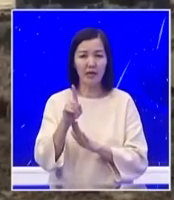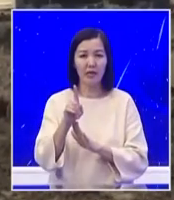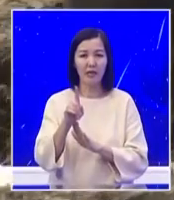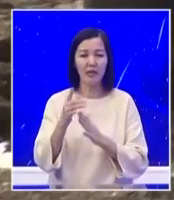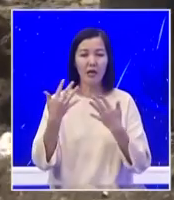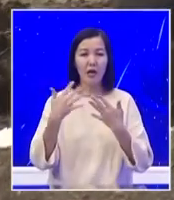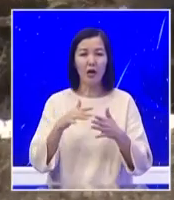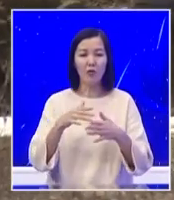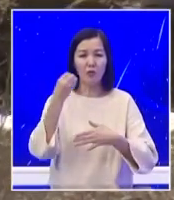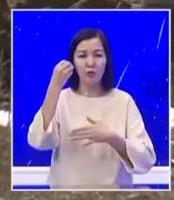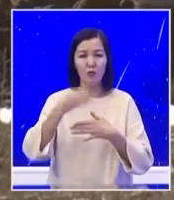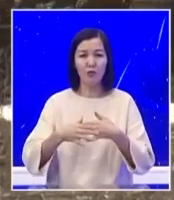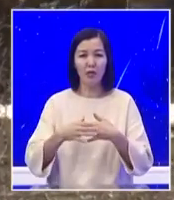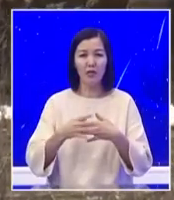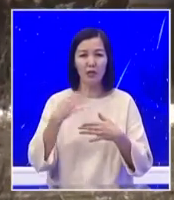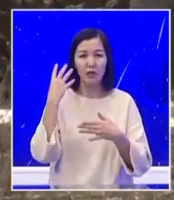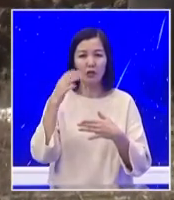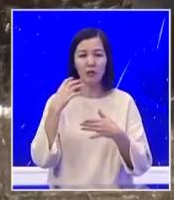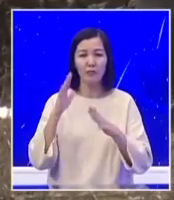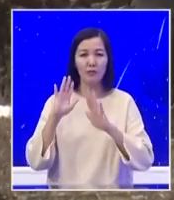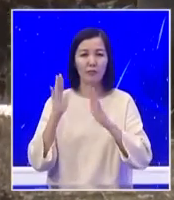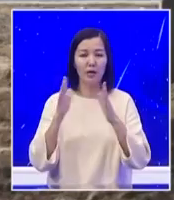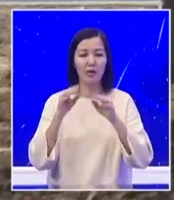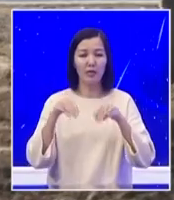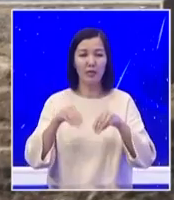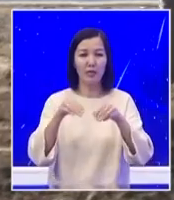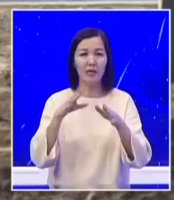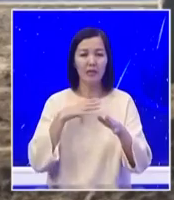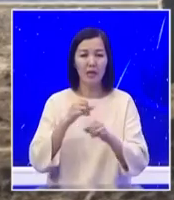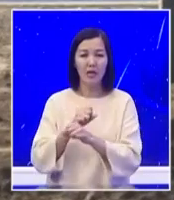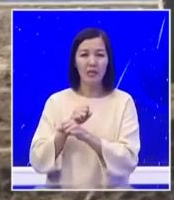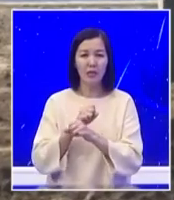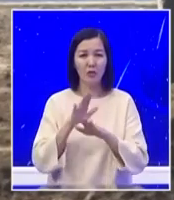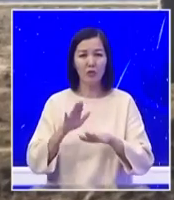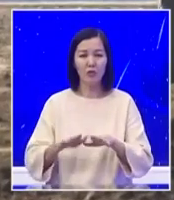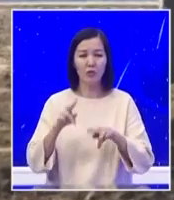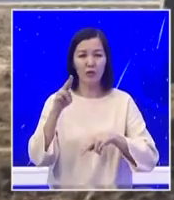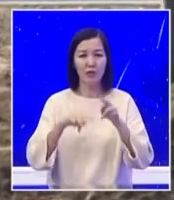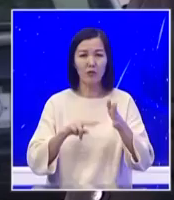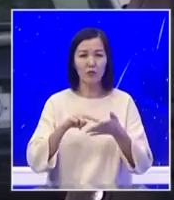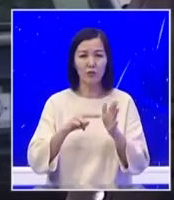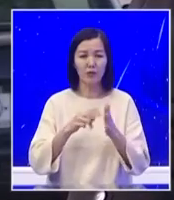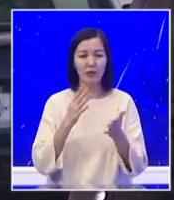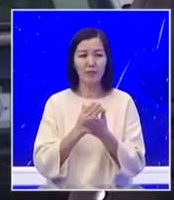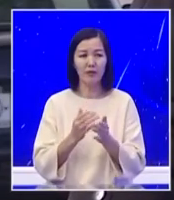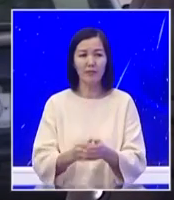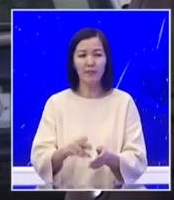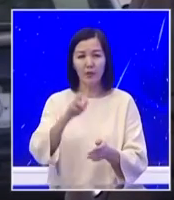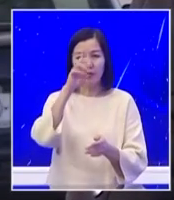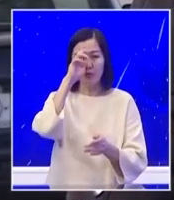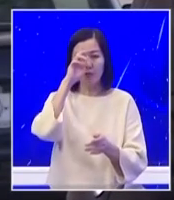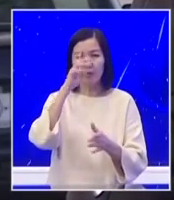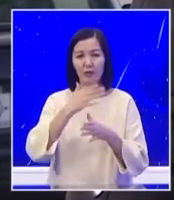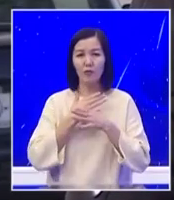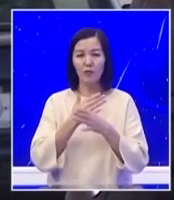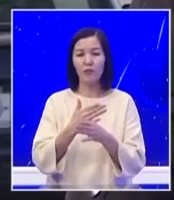меценаттардың ұйытқы болуымен жеміс бағыда егілмек. Аясында көпшілік тынығу орнын салуда жоспарда. Өкімет тарапынан